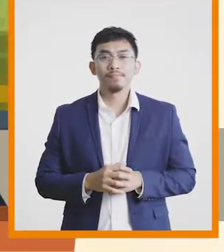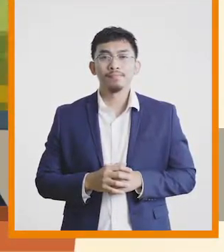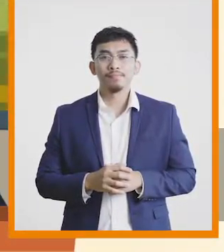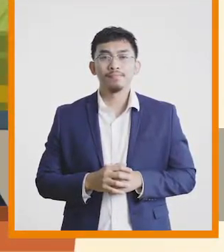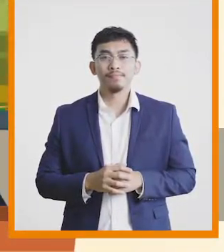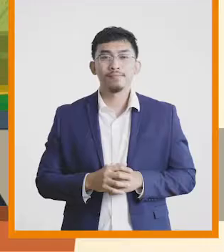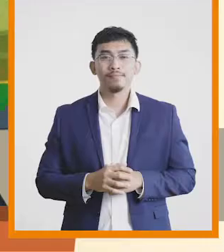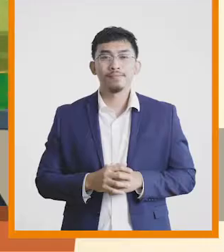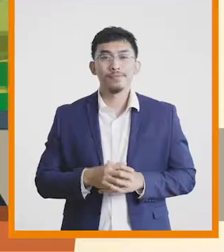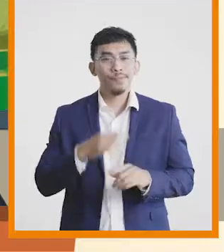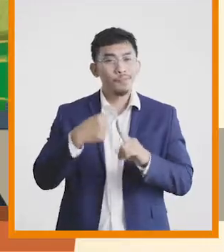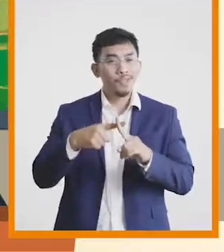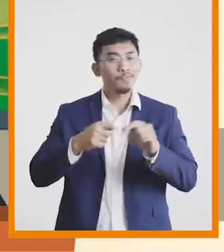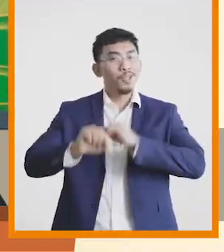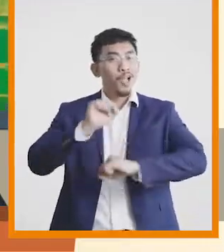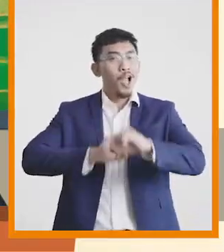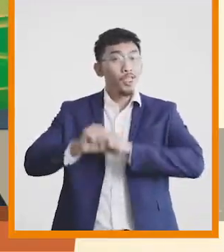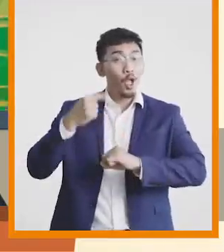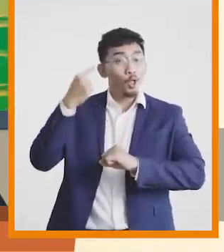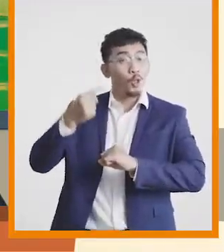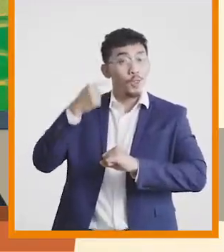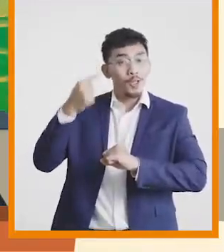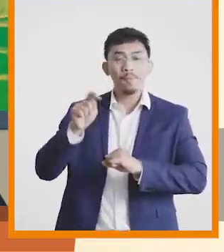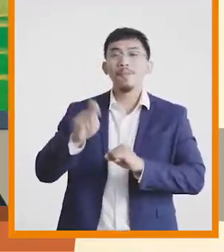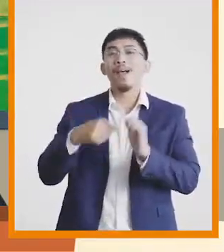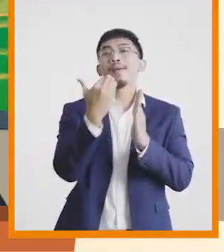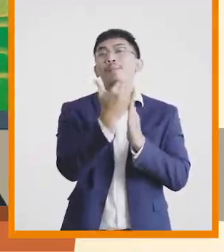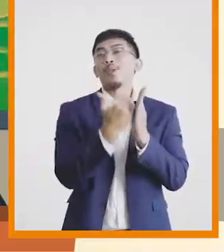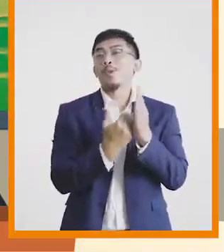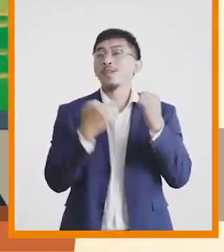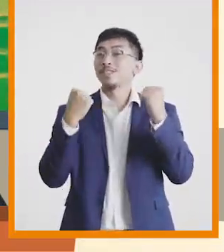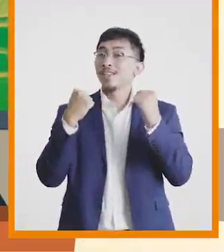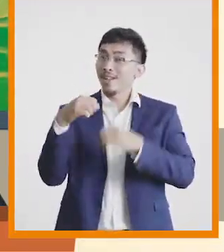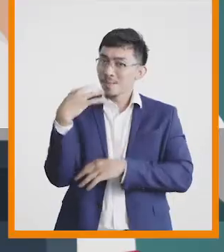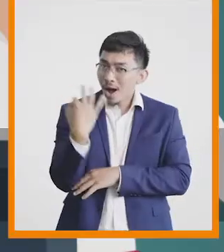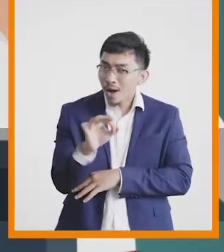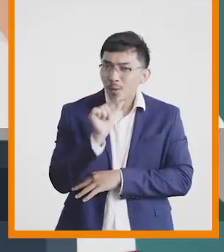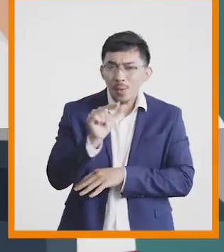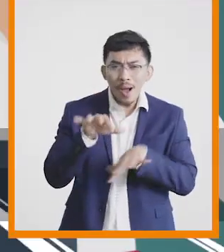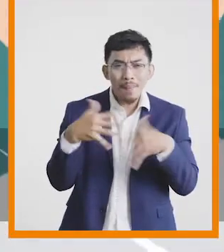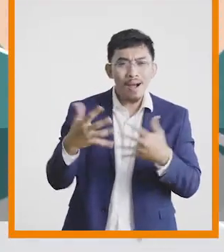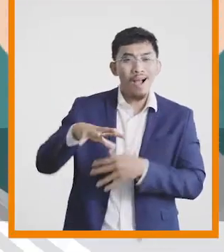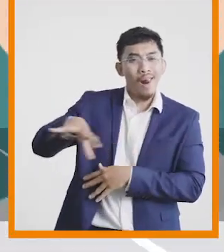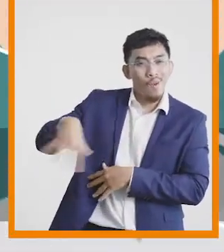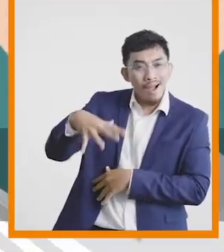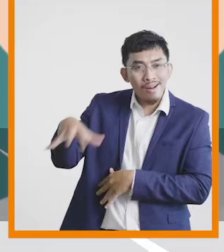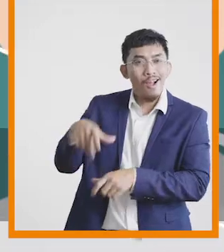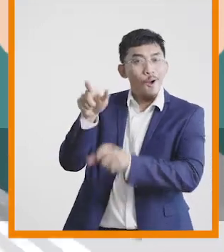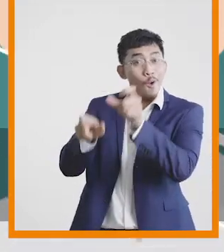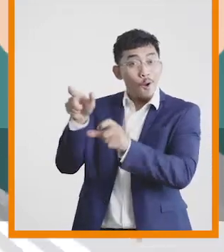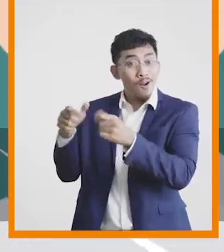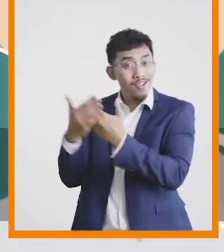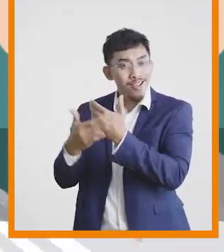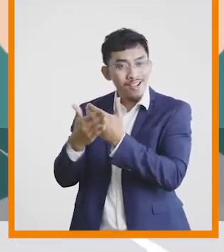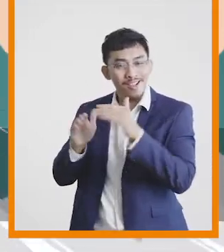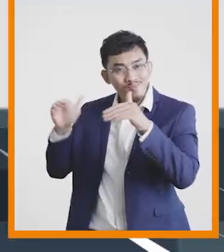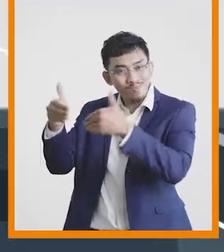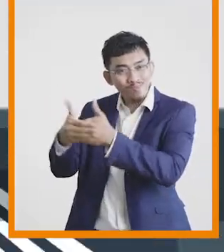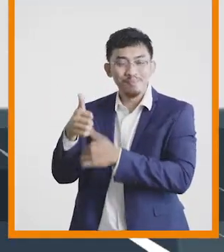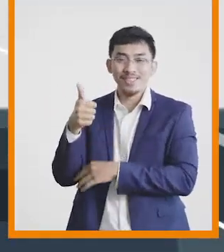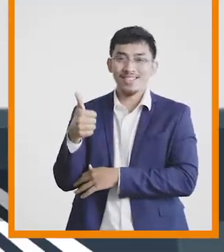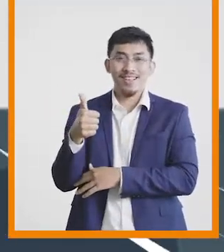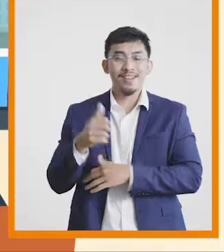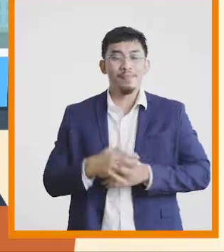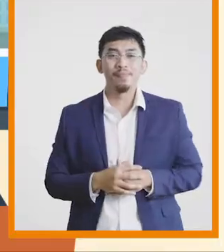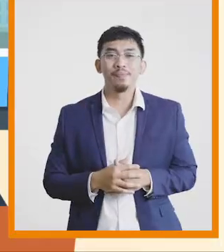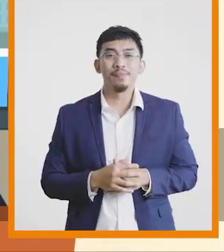Ngemargiang swadharma saha nganutin protokol kesehatan sane anyar punike, kemargiang mangde presiden ngemit keluarga taler semeton iraga sarang